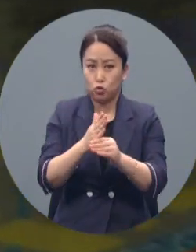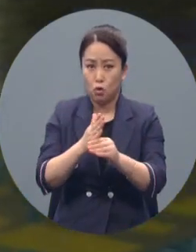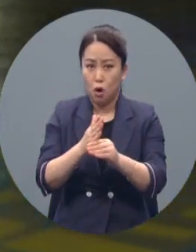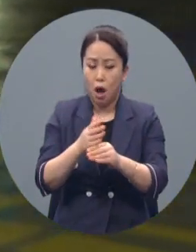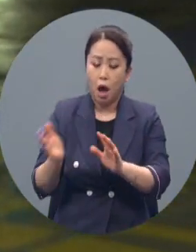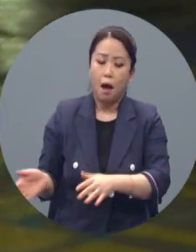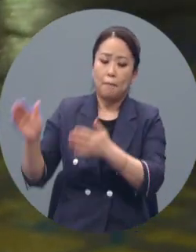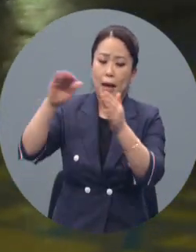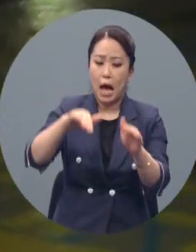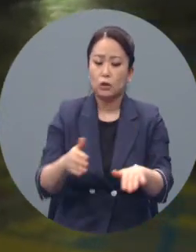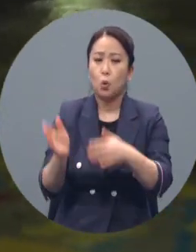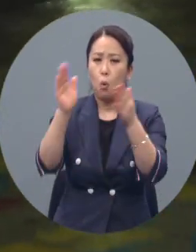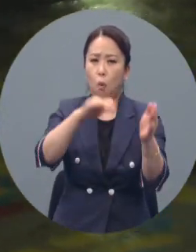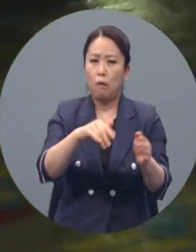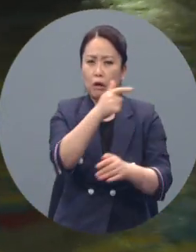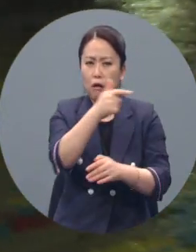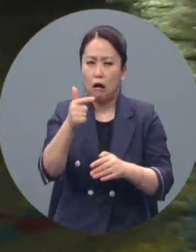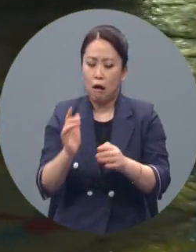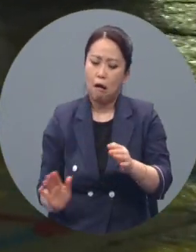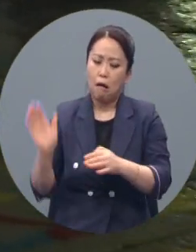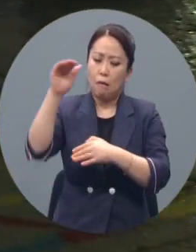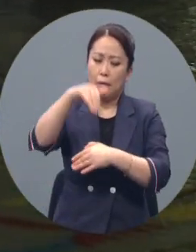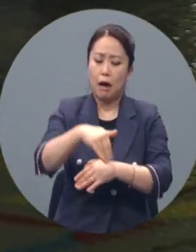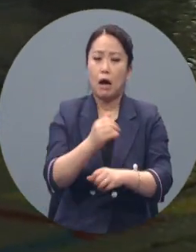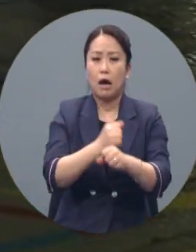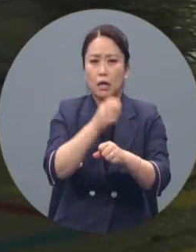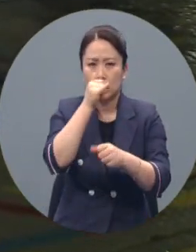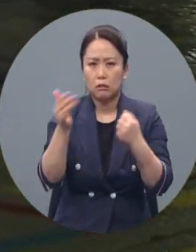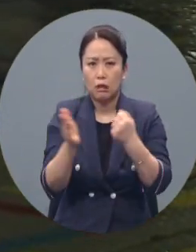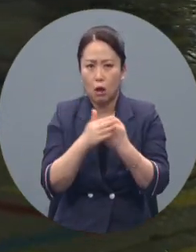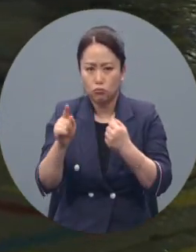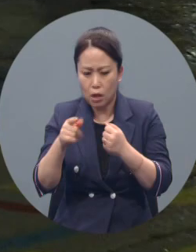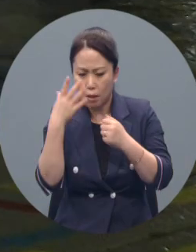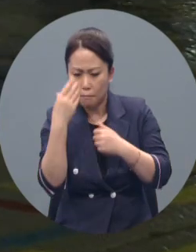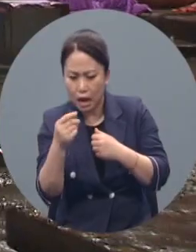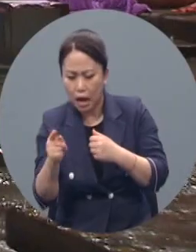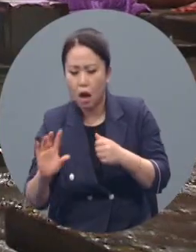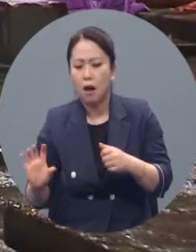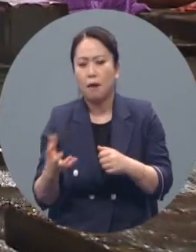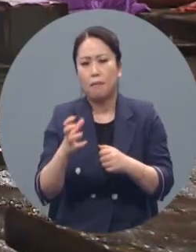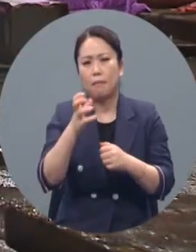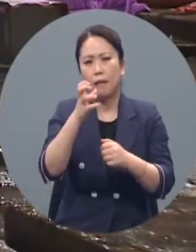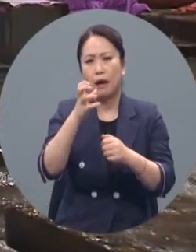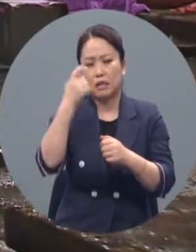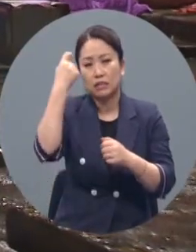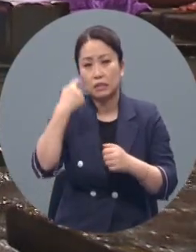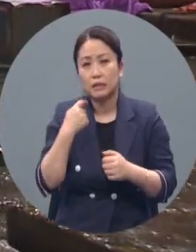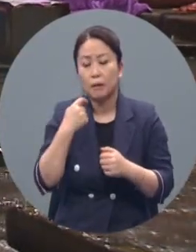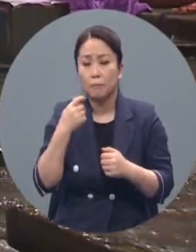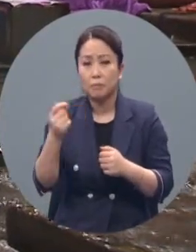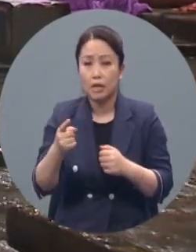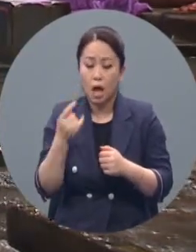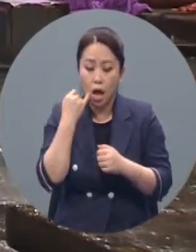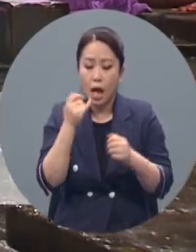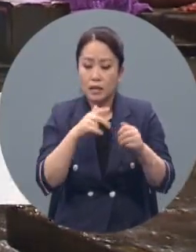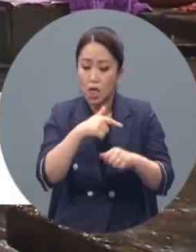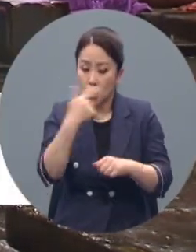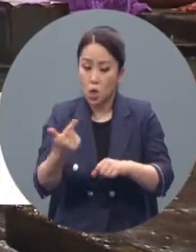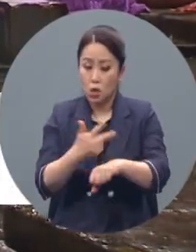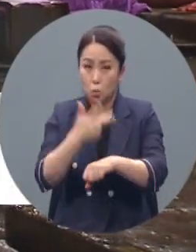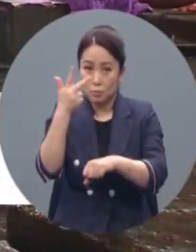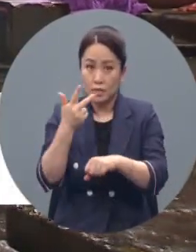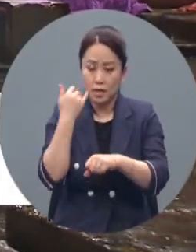있어 부산에 태풍이 북상하고 있음을 실감할 수 있습니다. 저녁 7시에는 앞바다에 태풍주의보가